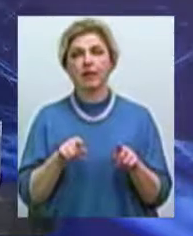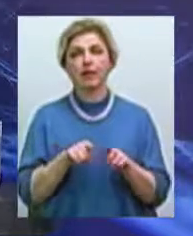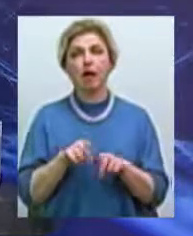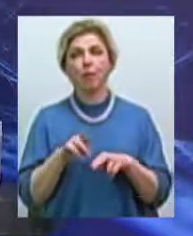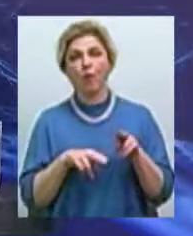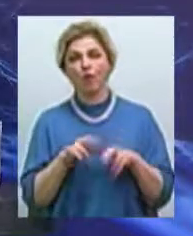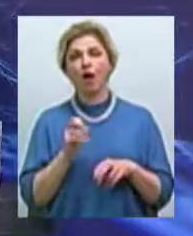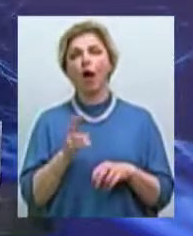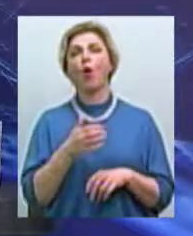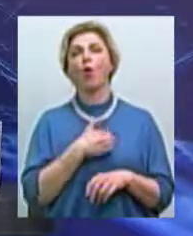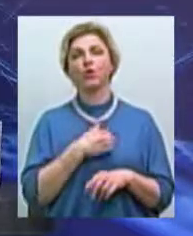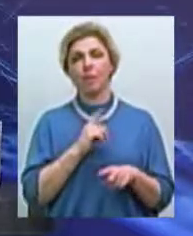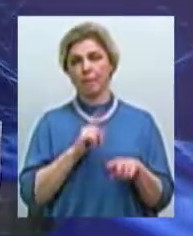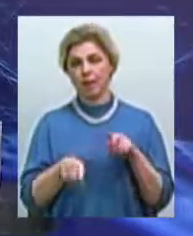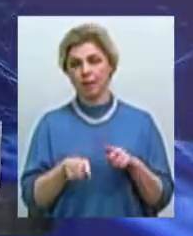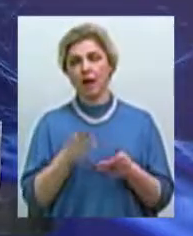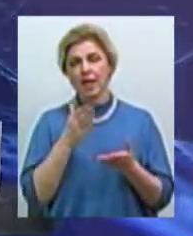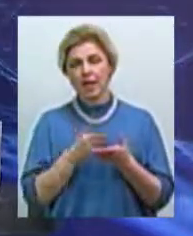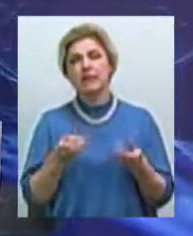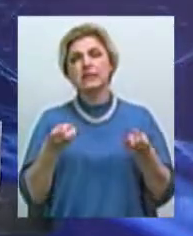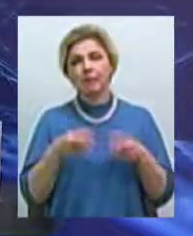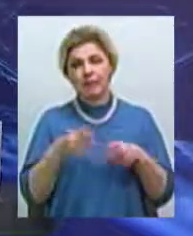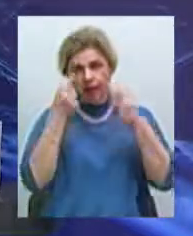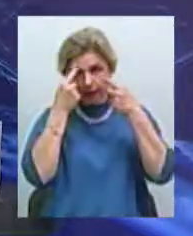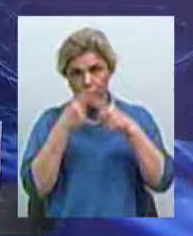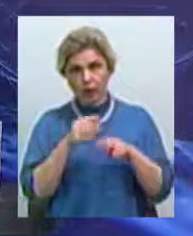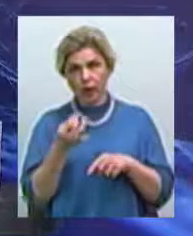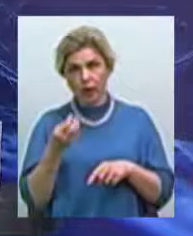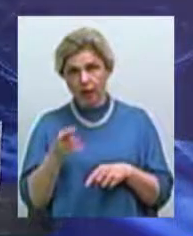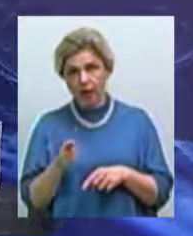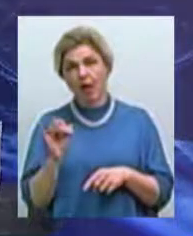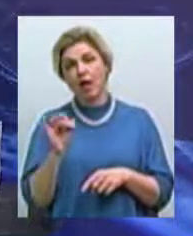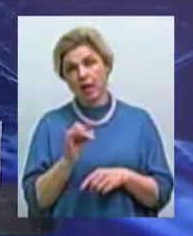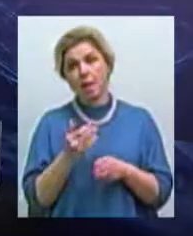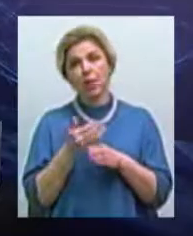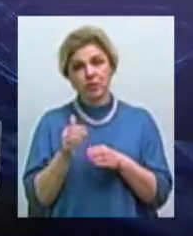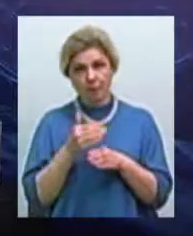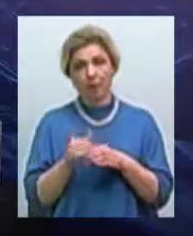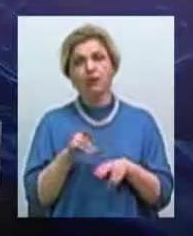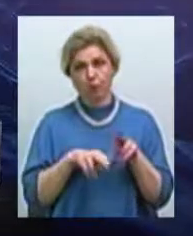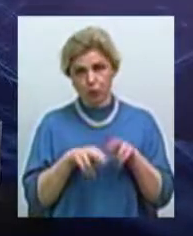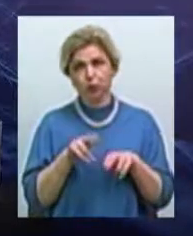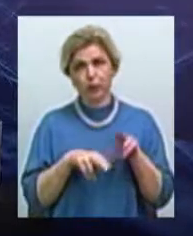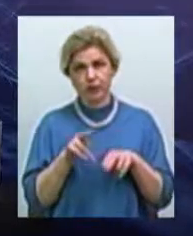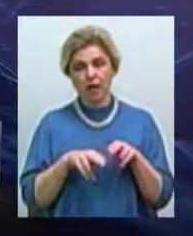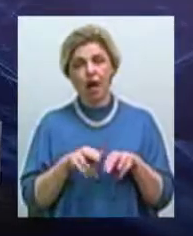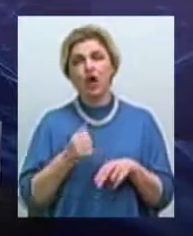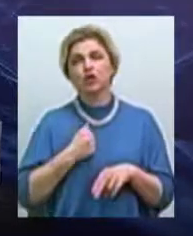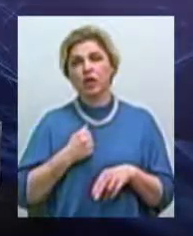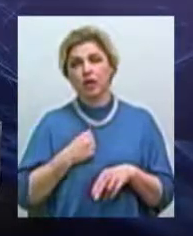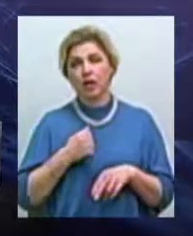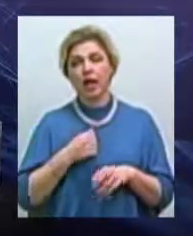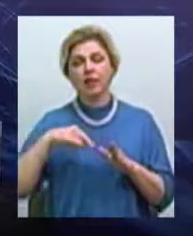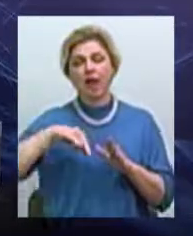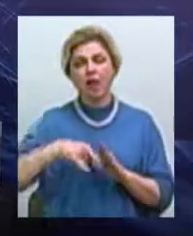хочеться, швидко. Є певні технології, і воно потихеньку будується. На жаль, ямочний ремонт не проводиться